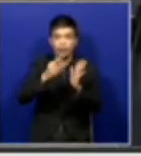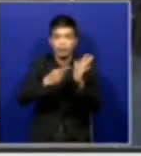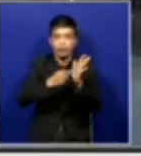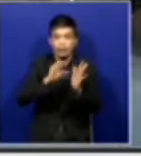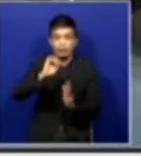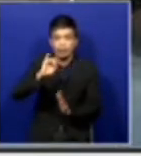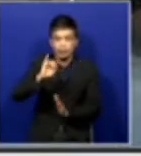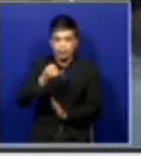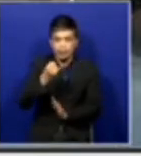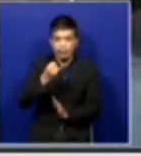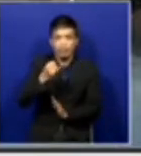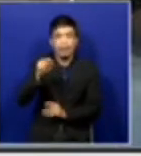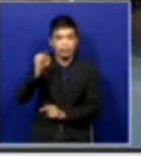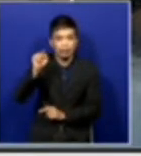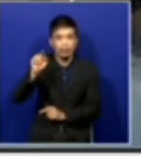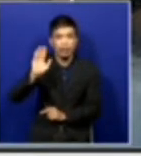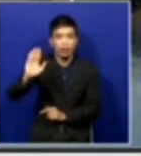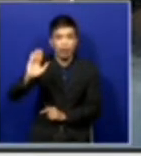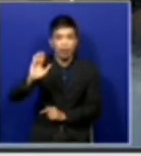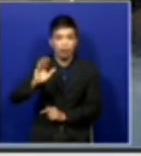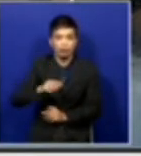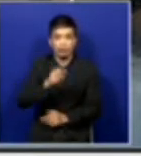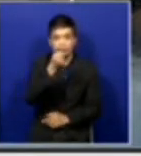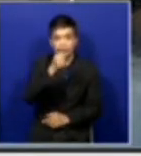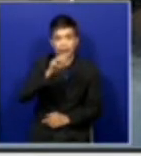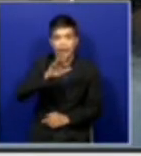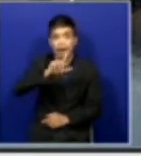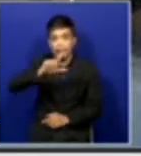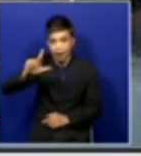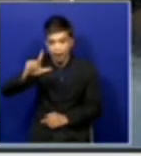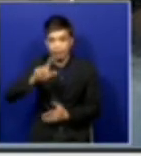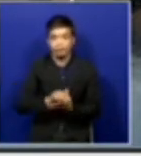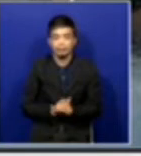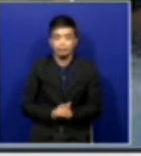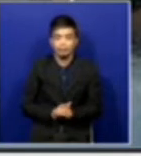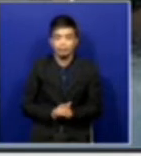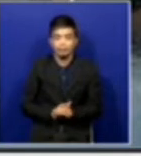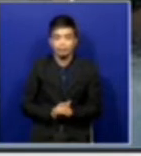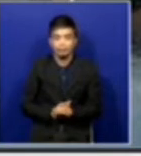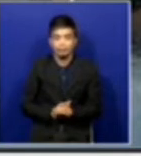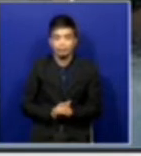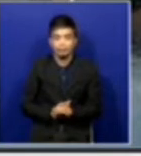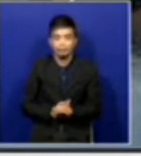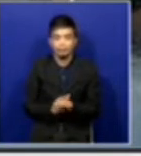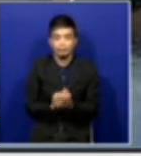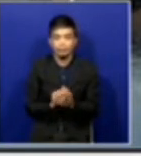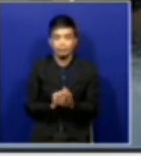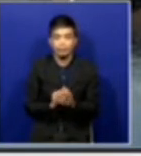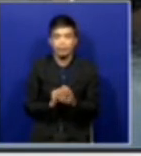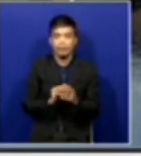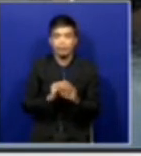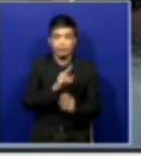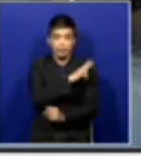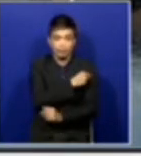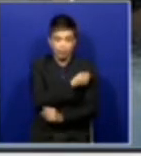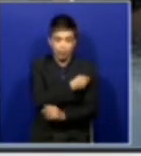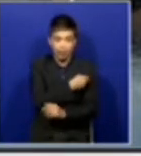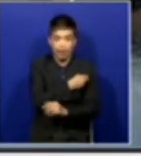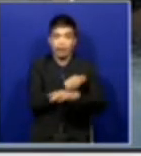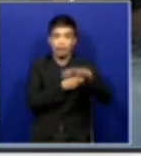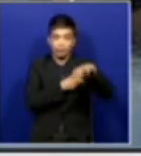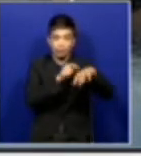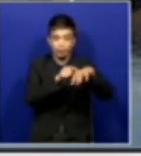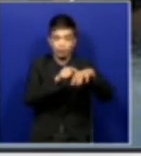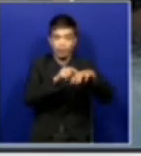ไป15 ล้านแล้วก็โครงการโรงพยาบาลสมเด็จพระยุพราชที่นครพน